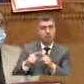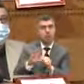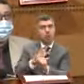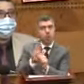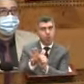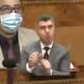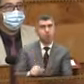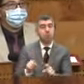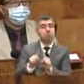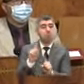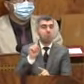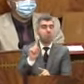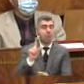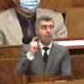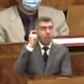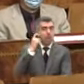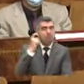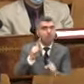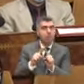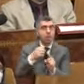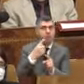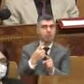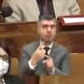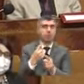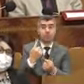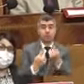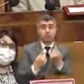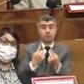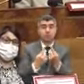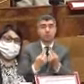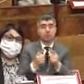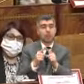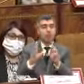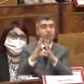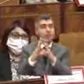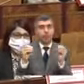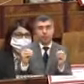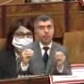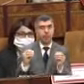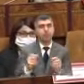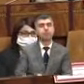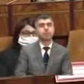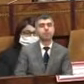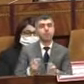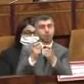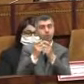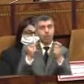كتفكروا ان لما تفوت الجائحه غادي نلقاو راسنا بدون لا